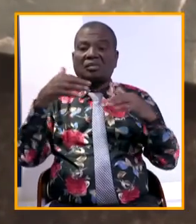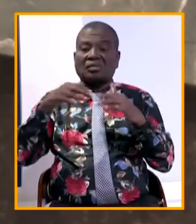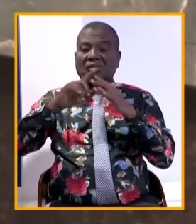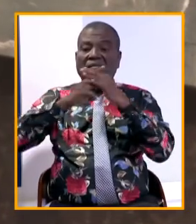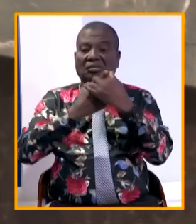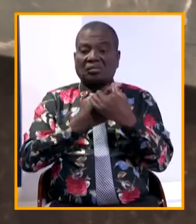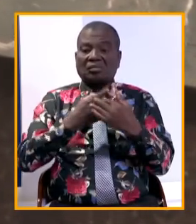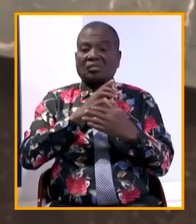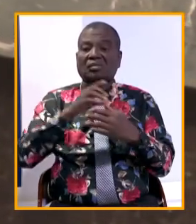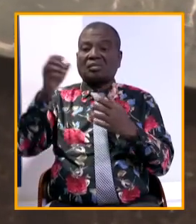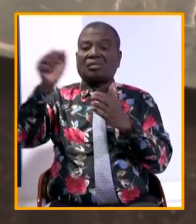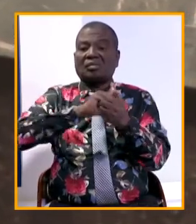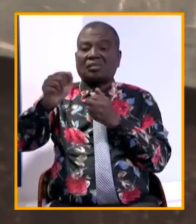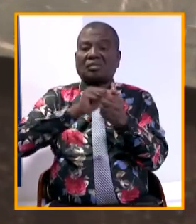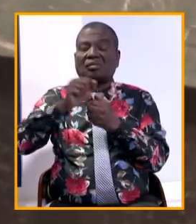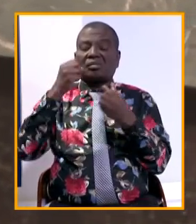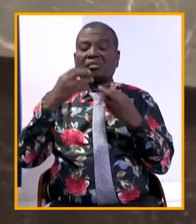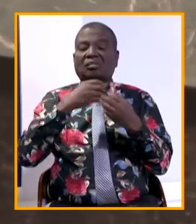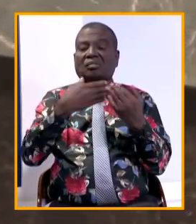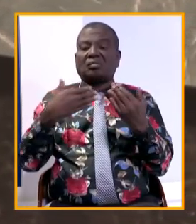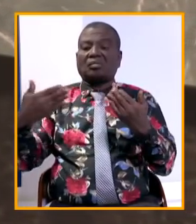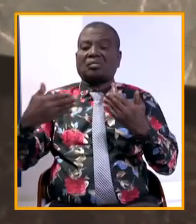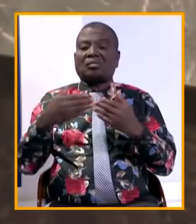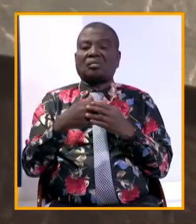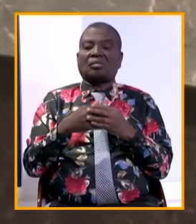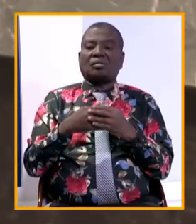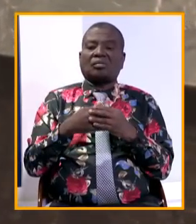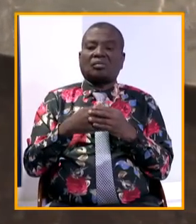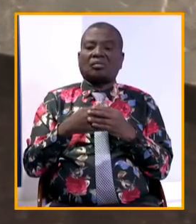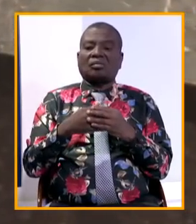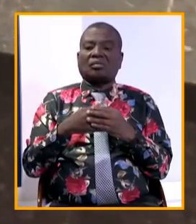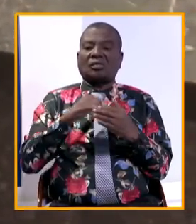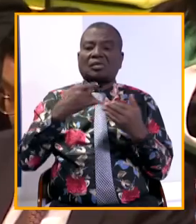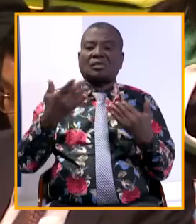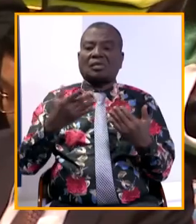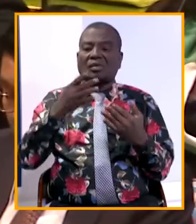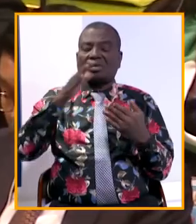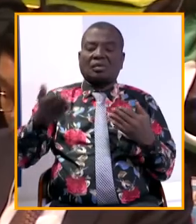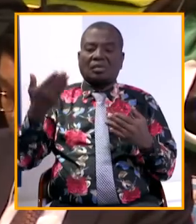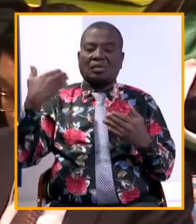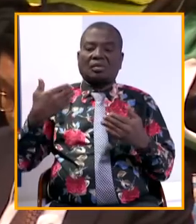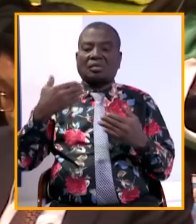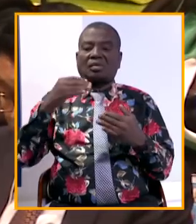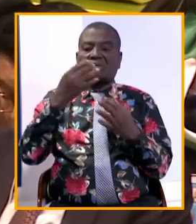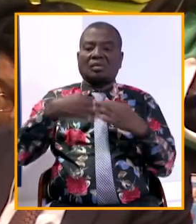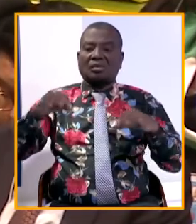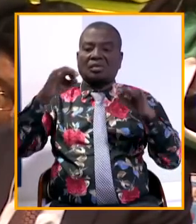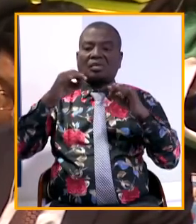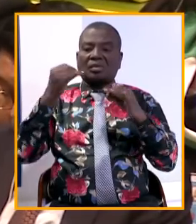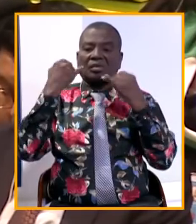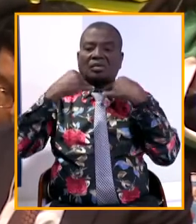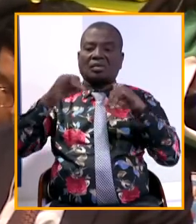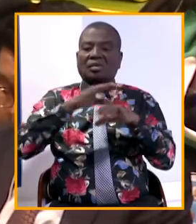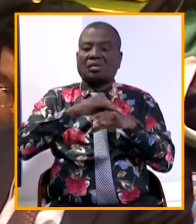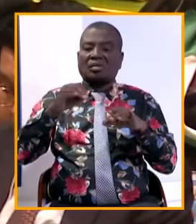violations massives des droits humains et des droits humanitaires internationaux. Les dernières informations sur la découverte des sites